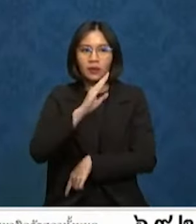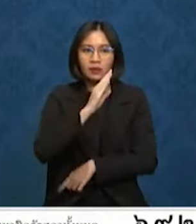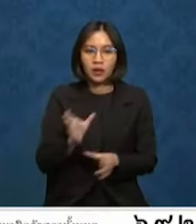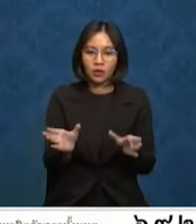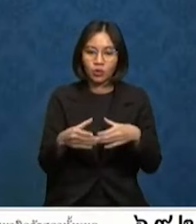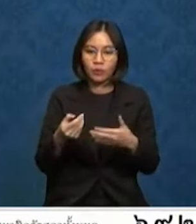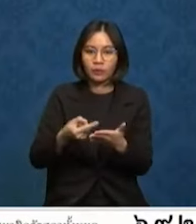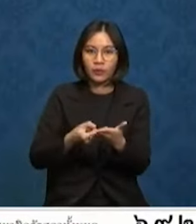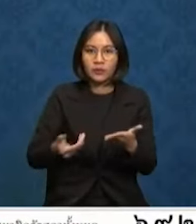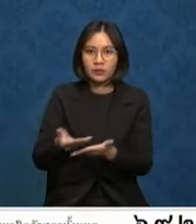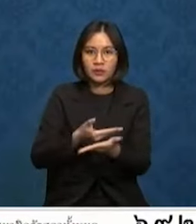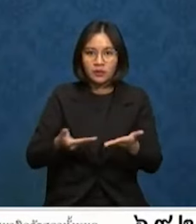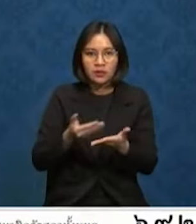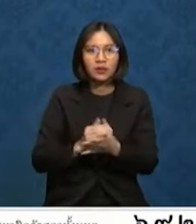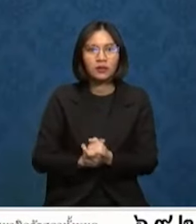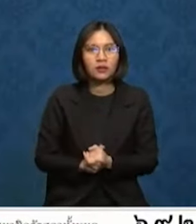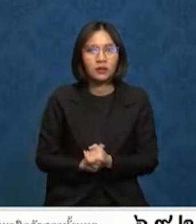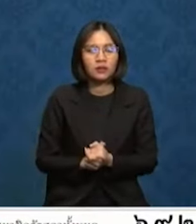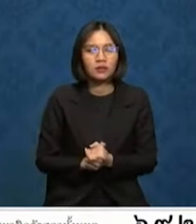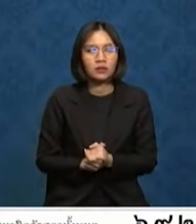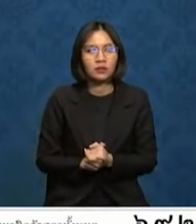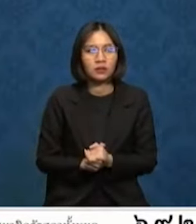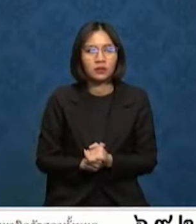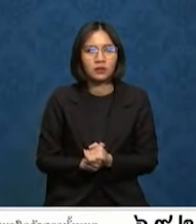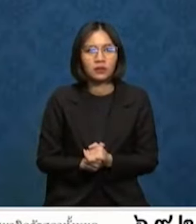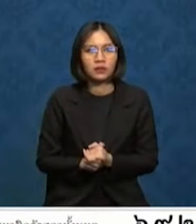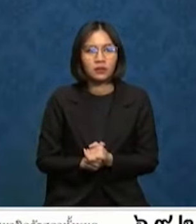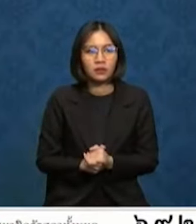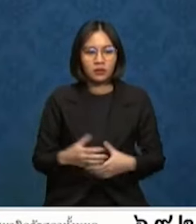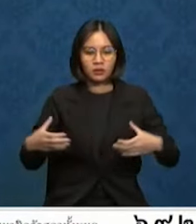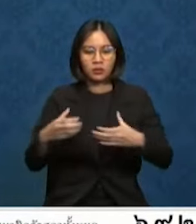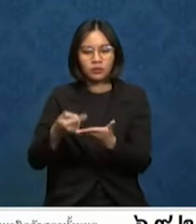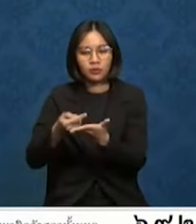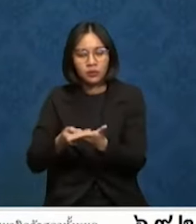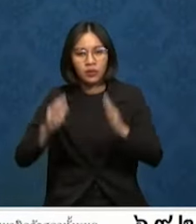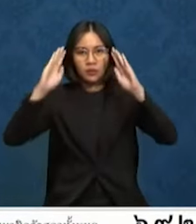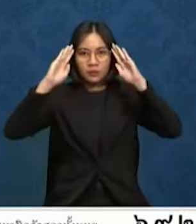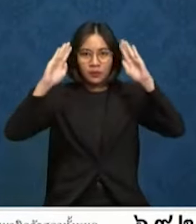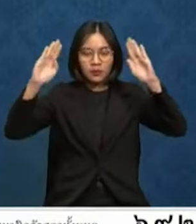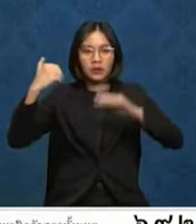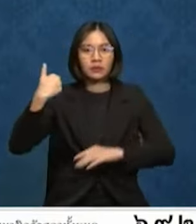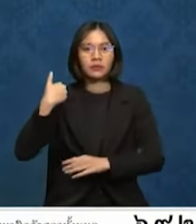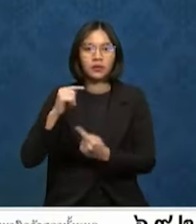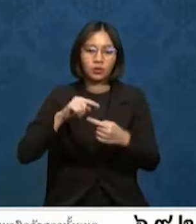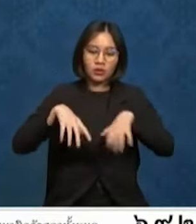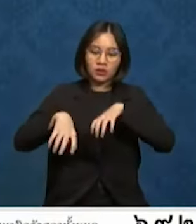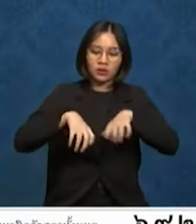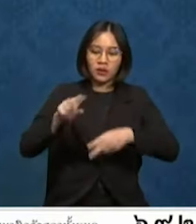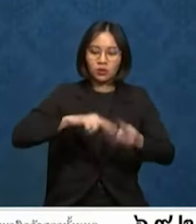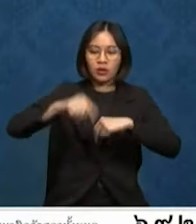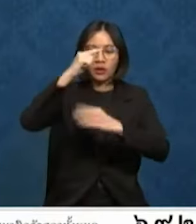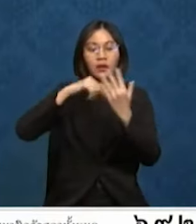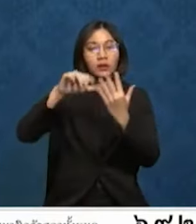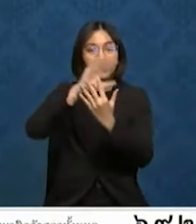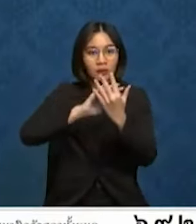คณะที่ปรึกษาที่เยอะหรือมีคณะที่ปรึกษาที่มีประสบการณ์ในการบริหารประเทศมา